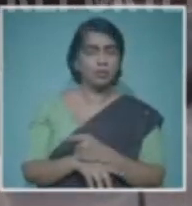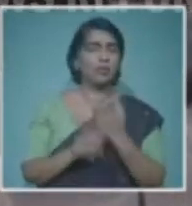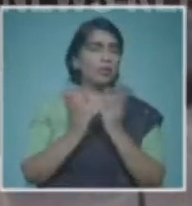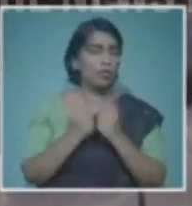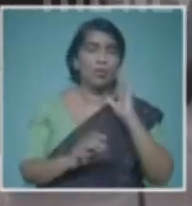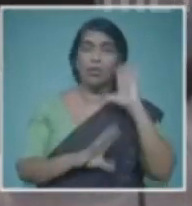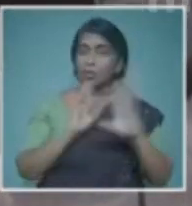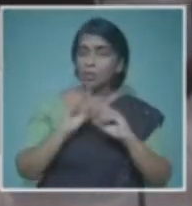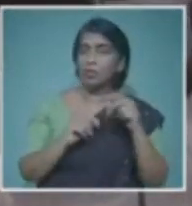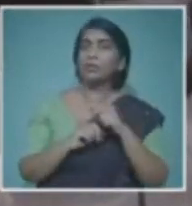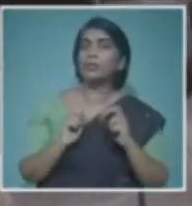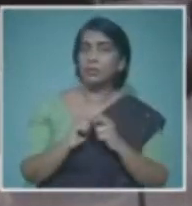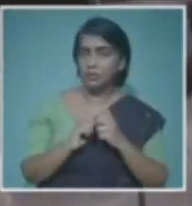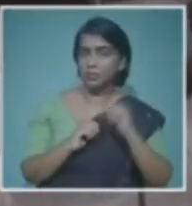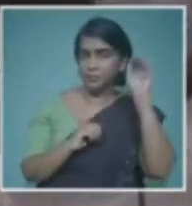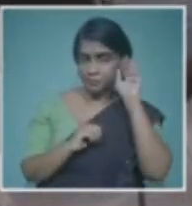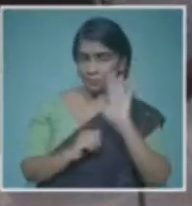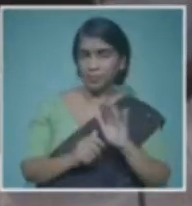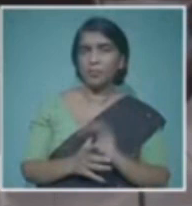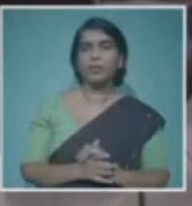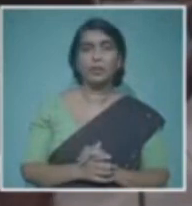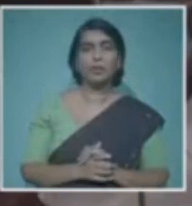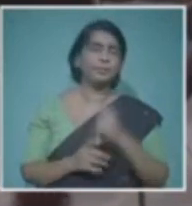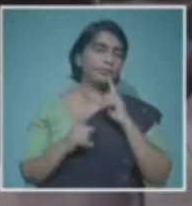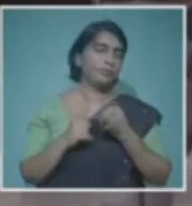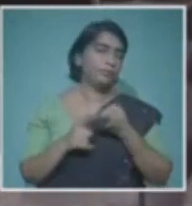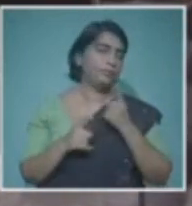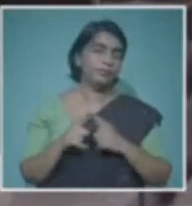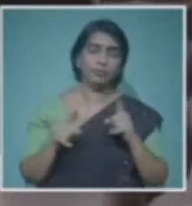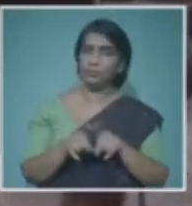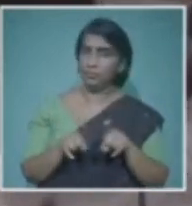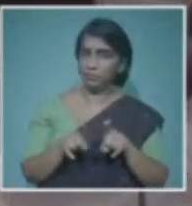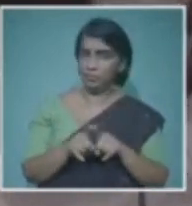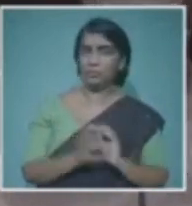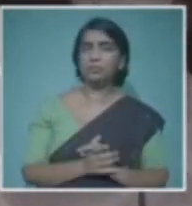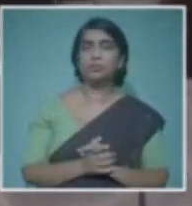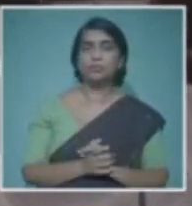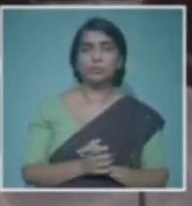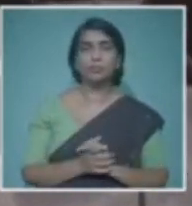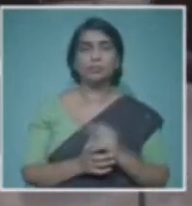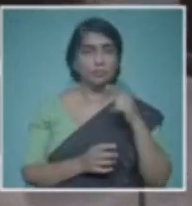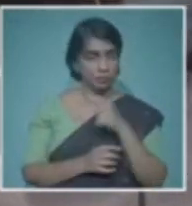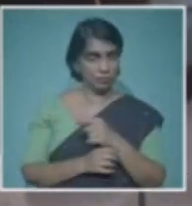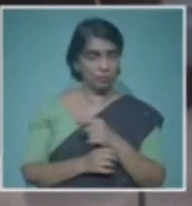මෙම සංඛ්‍යාලේඛන මෙම තත්ත්වයන් වාර්තා වෙමින් තිබ්බා. උදාහරණයක් හැටියට